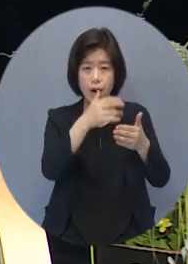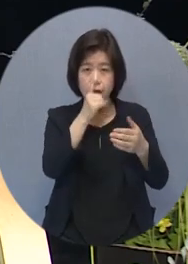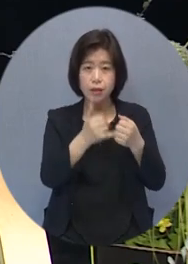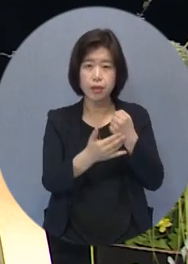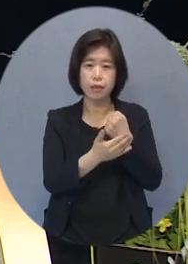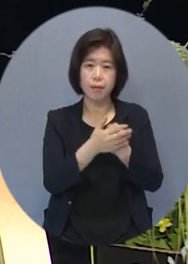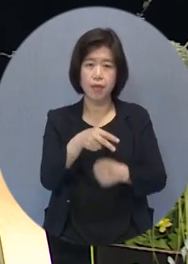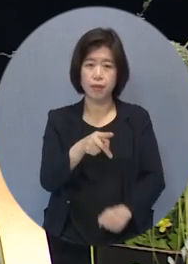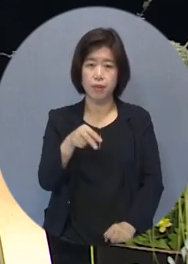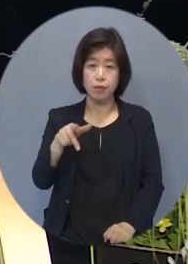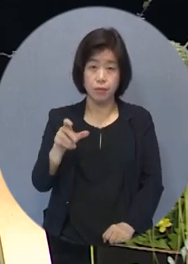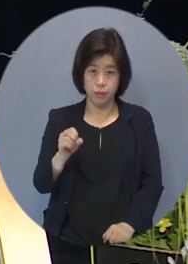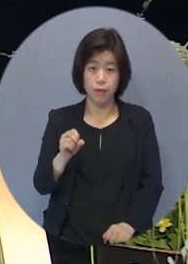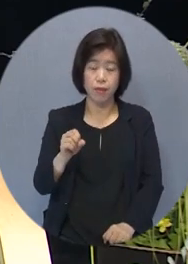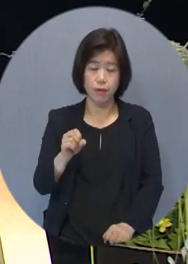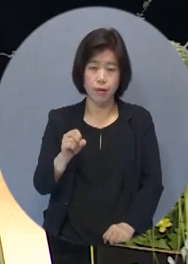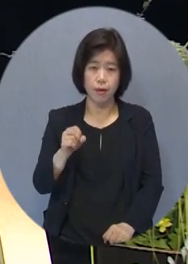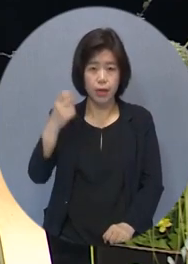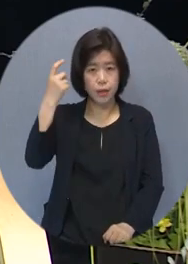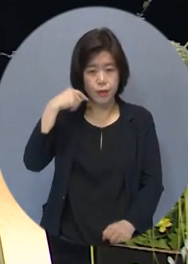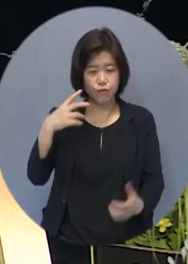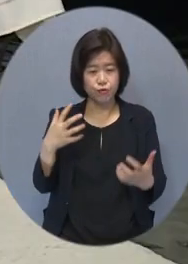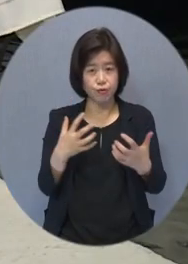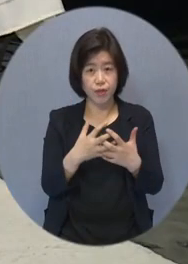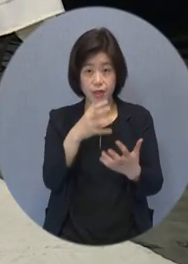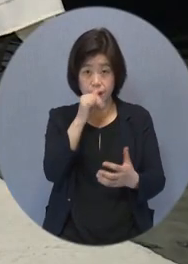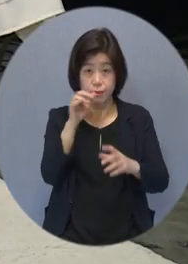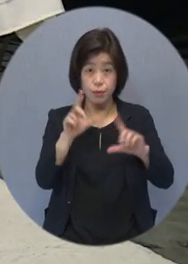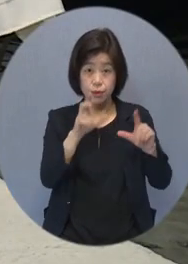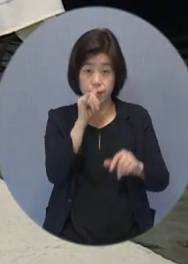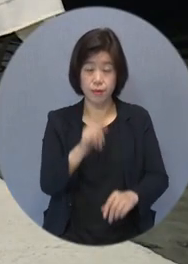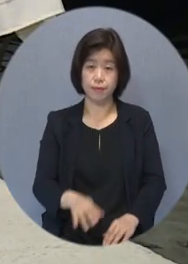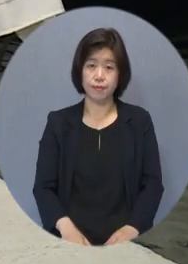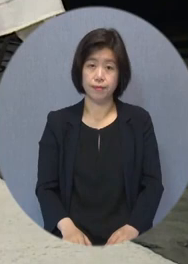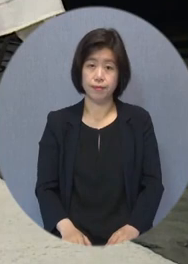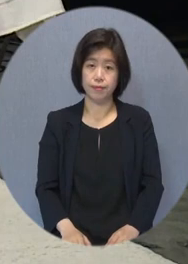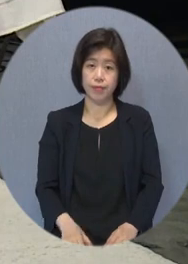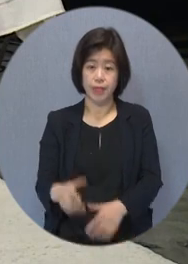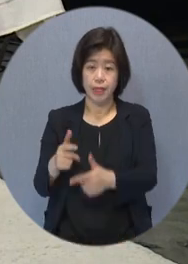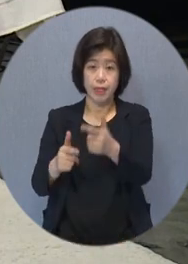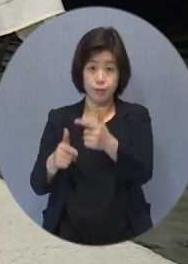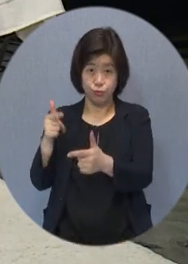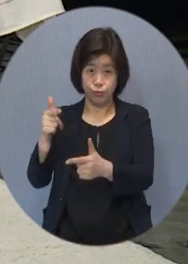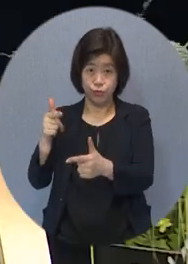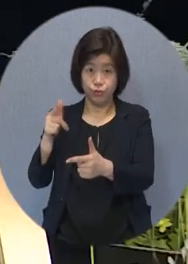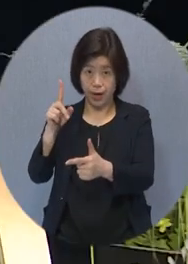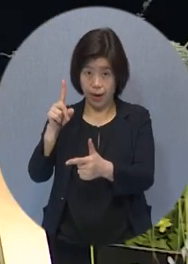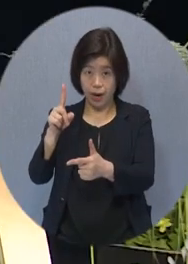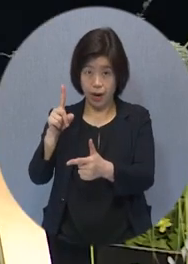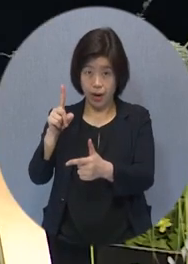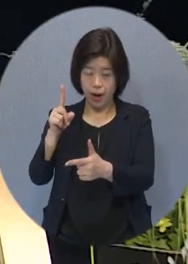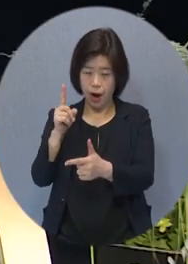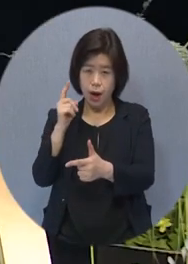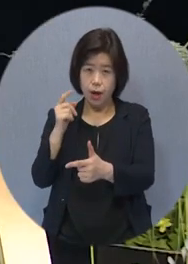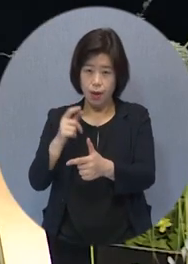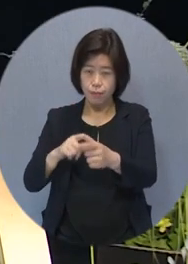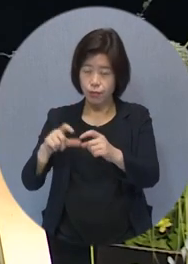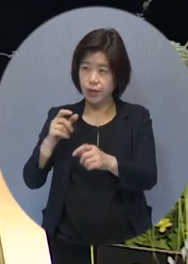서정의 영역을 확장하게 될 것입니다. 한 그루 나무가 숲이 되었듯 그늘이